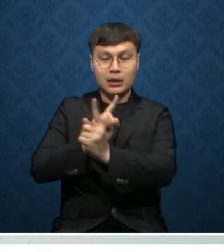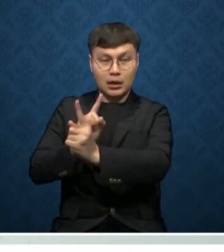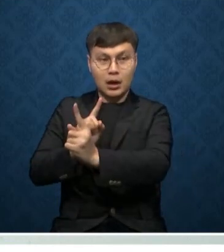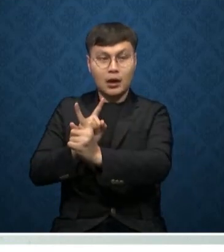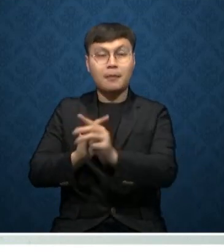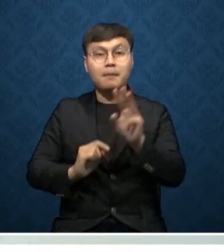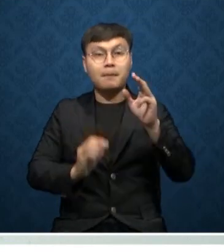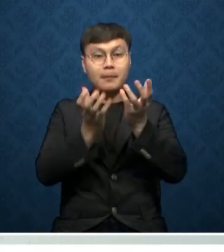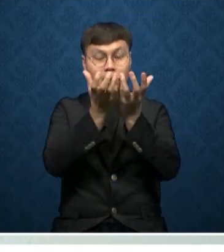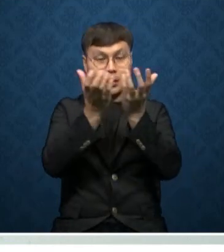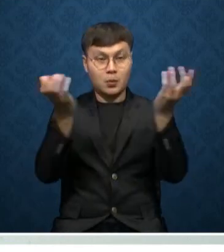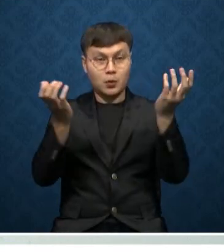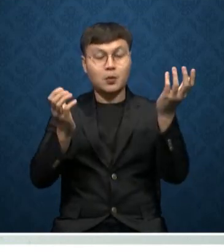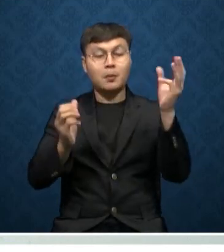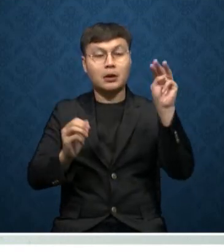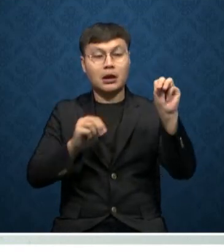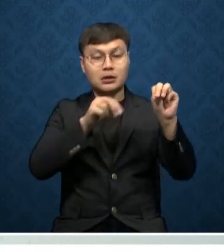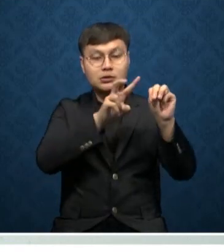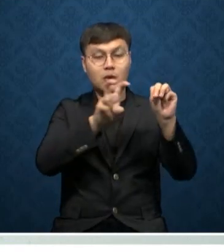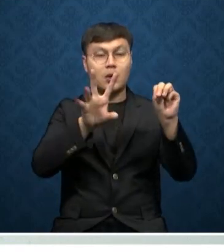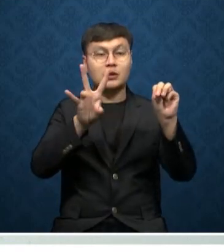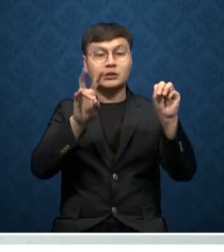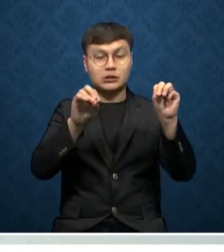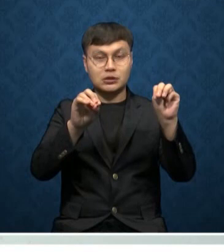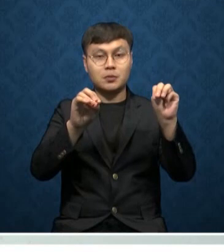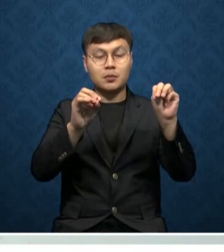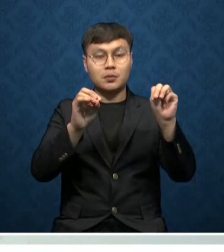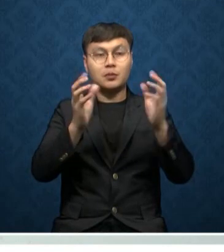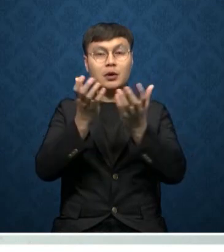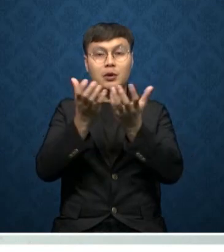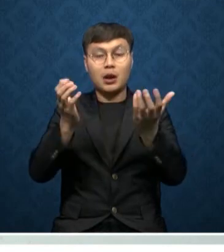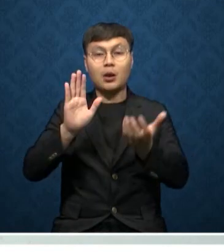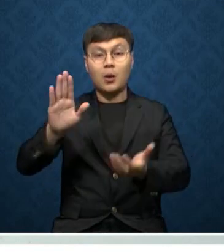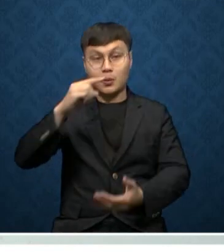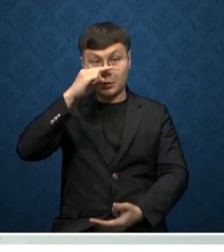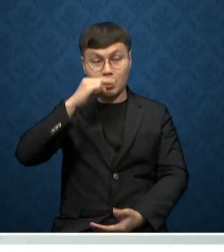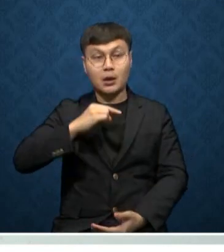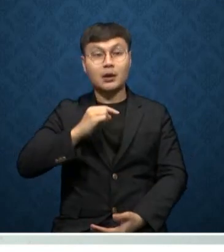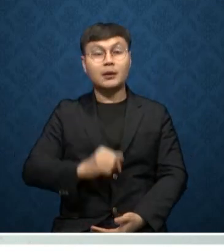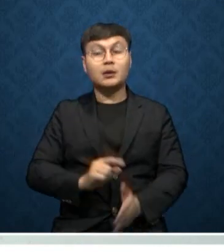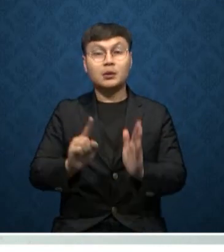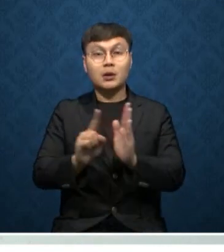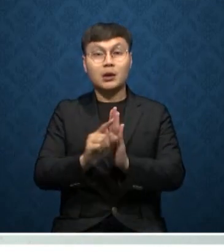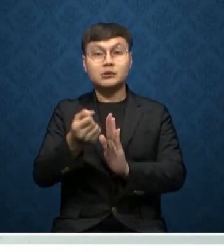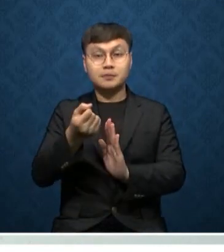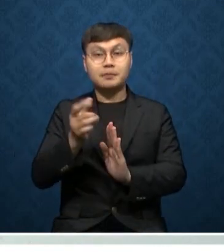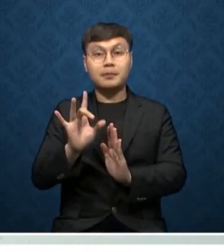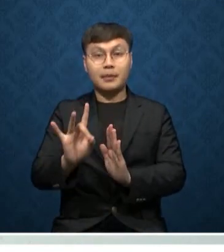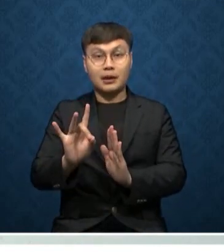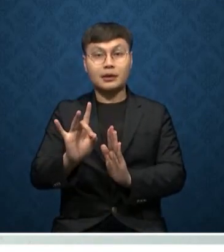มาตรา270ของรัฐธรรมนูญแห่งราชอาณาจักรไทยครั้งที่